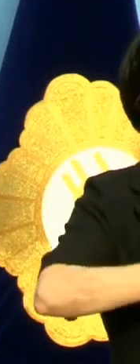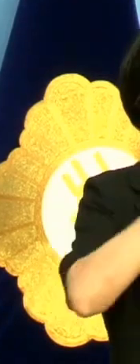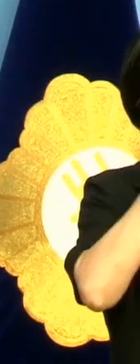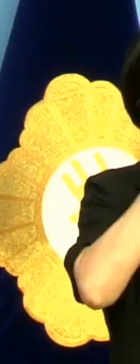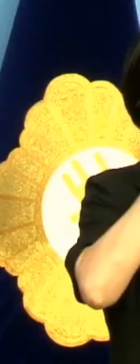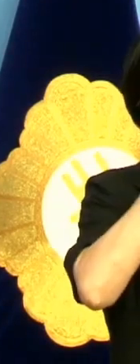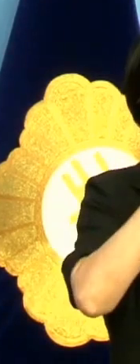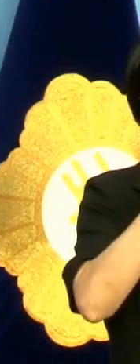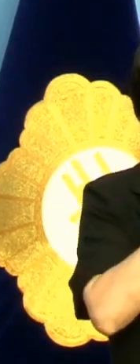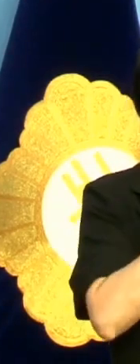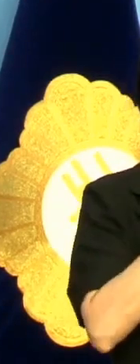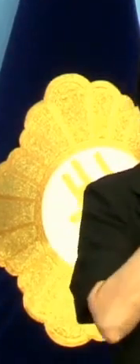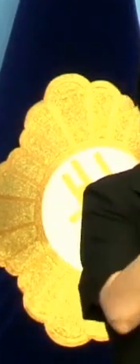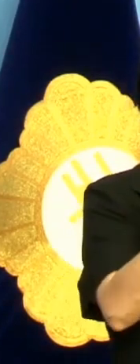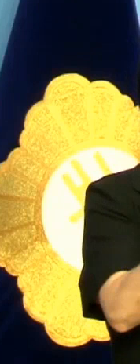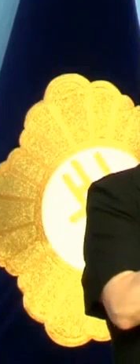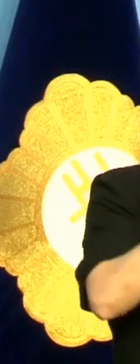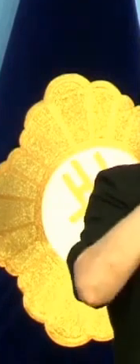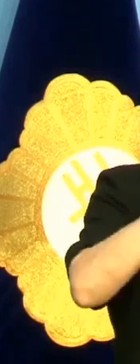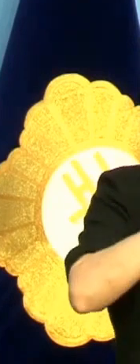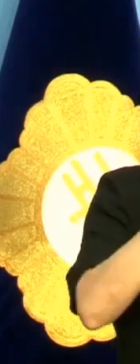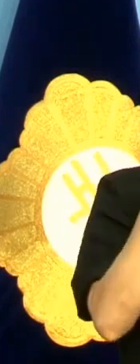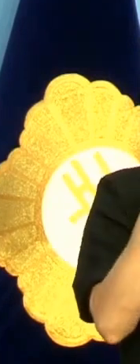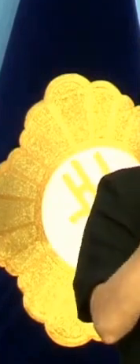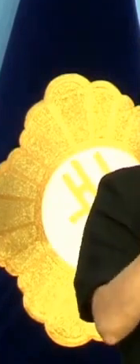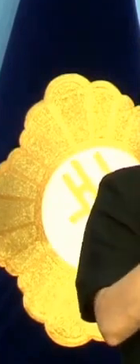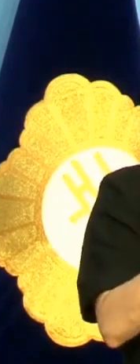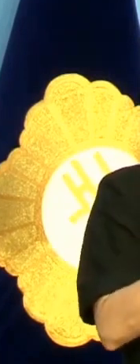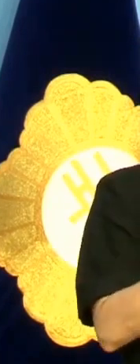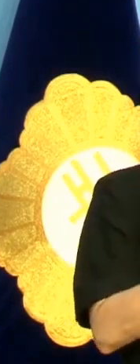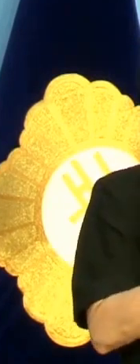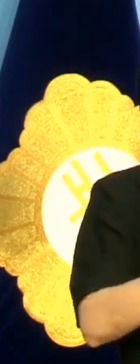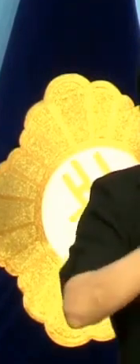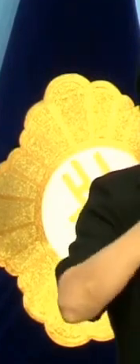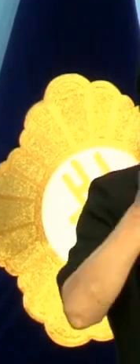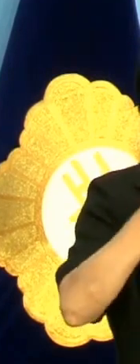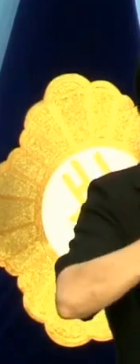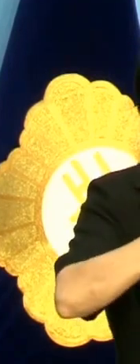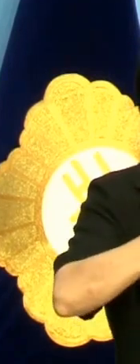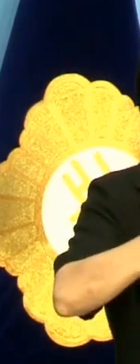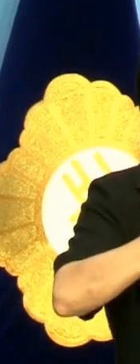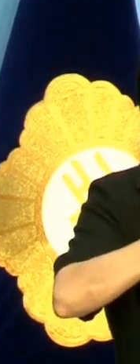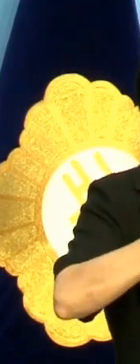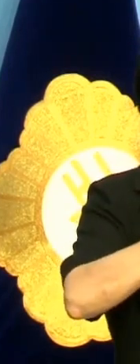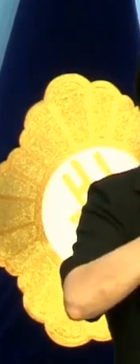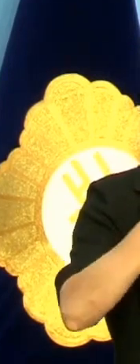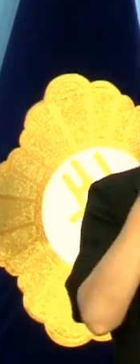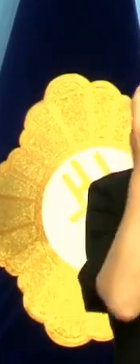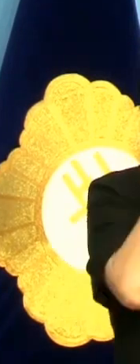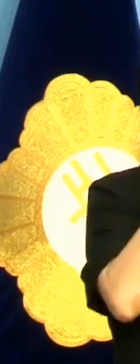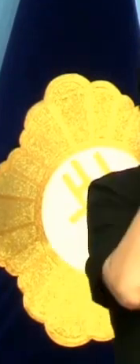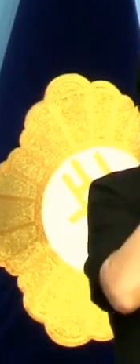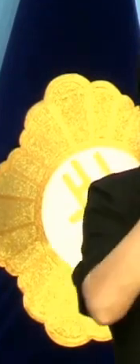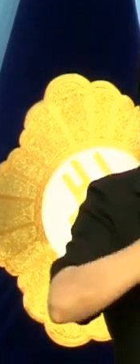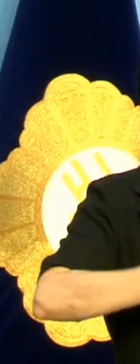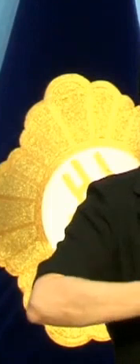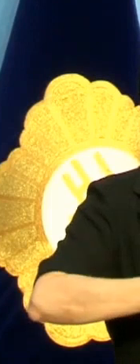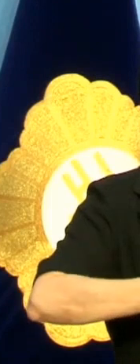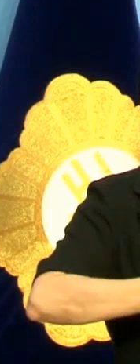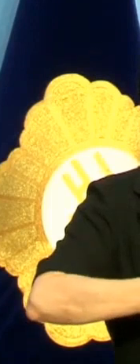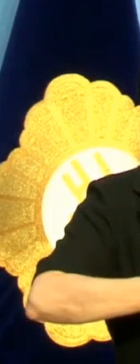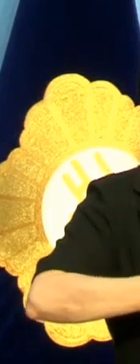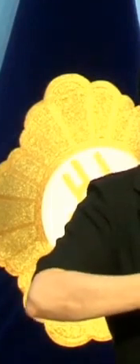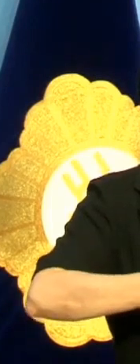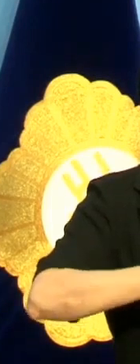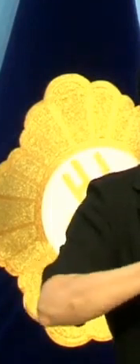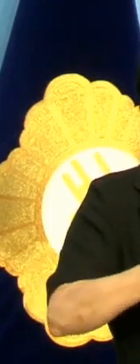이 말씀을 드리려고 나왔습니다 그리고 이 11대 국회 의원 외 전수 조사가 필요하다 제가 이것을 어떻게